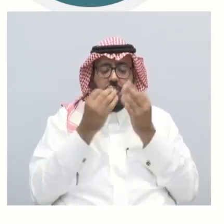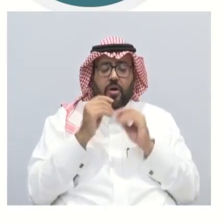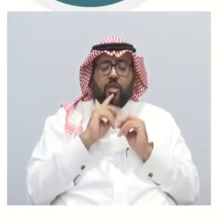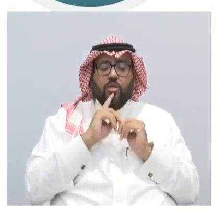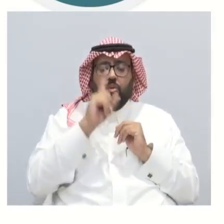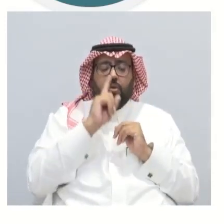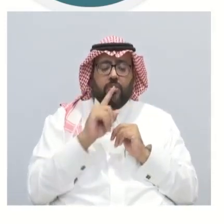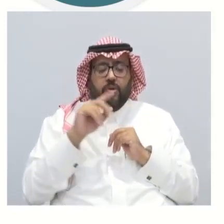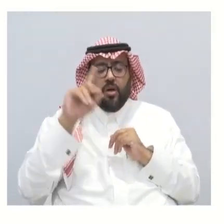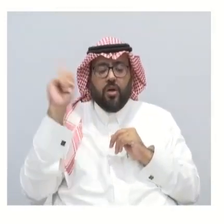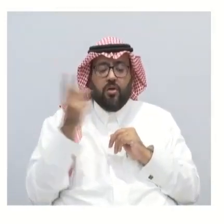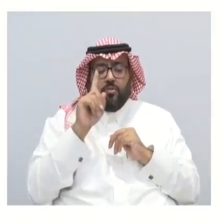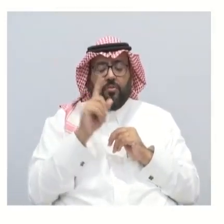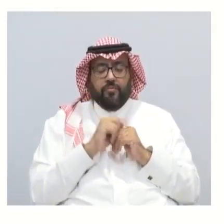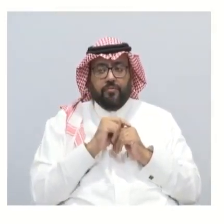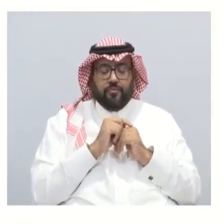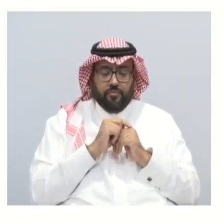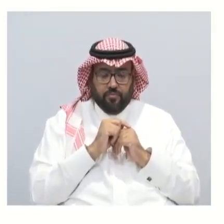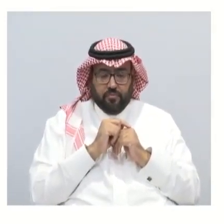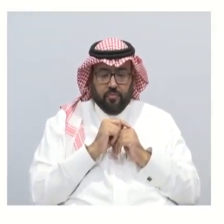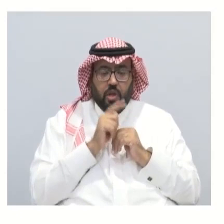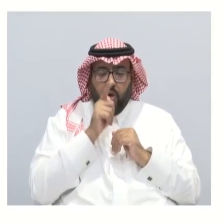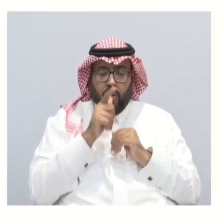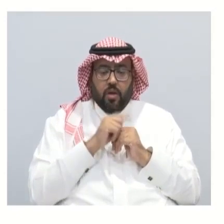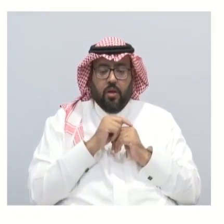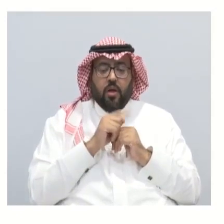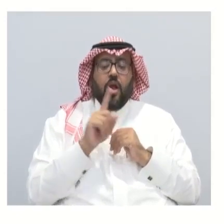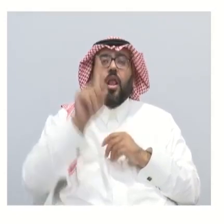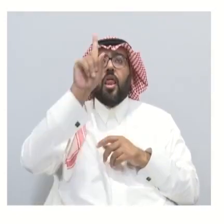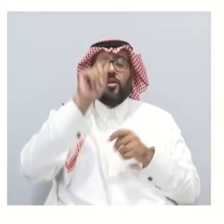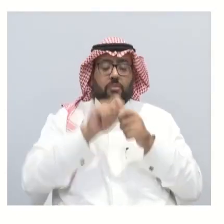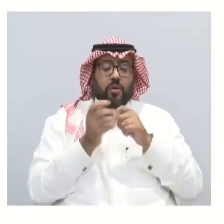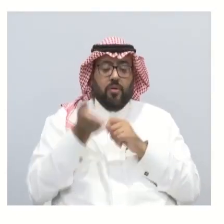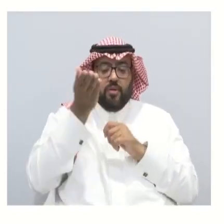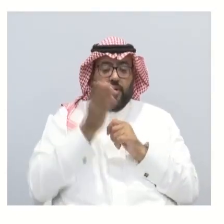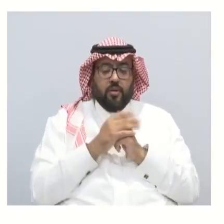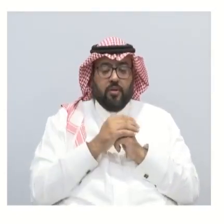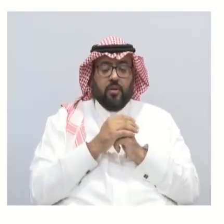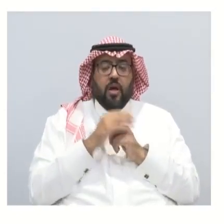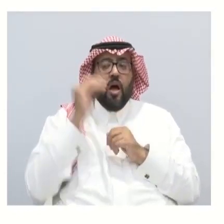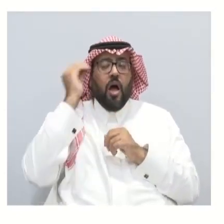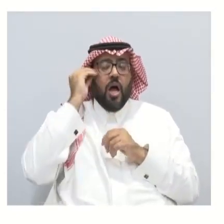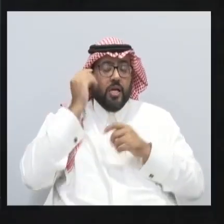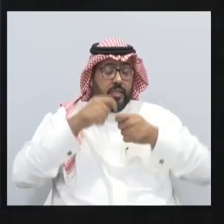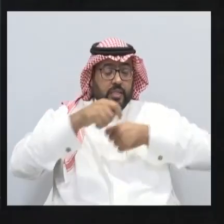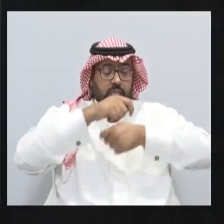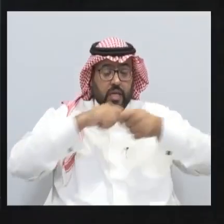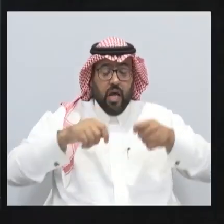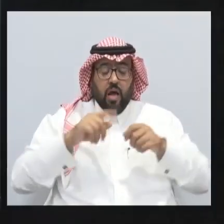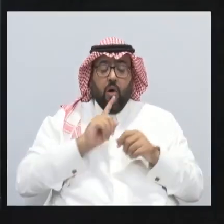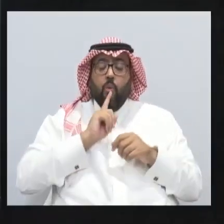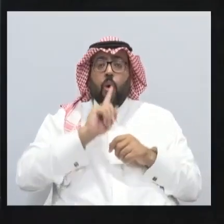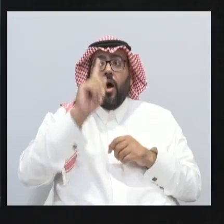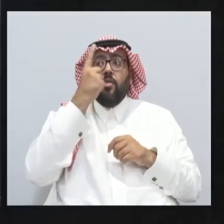بتوحيد الربوبيه وقلنا لكم ان الله سبحانه وتعالى لا بد ان نعتقد اذا وحدنا الله